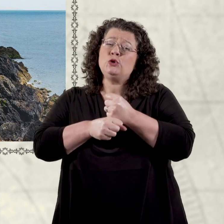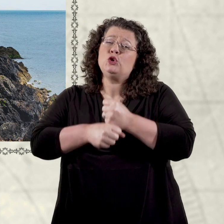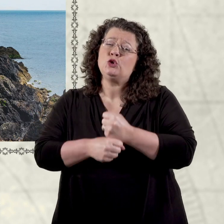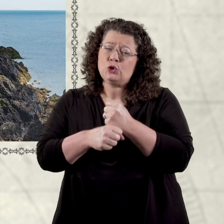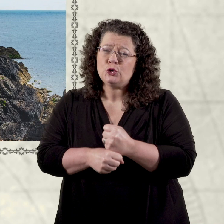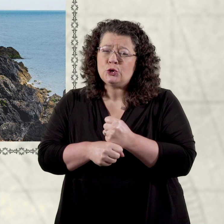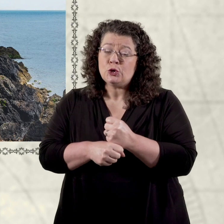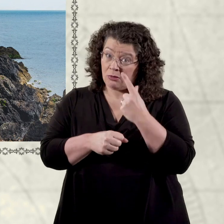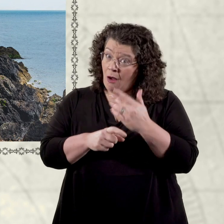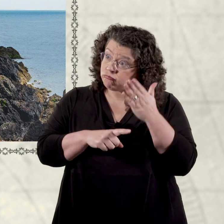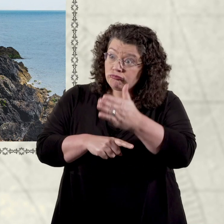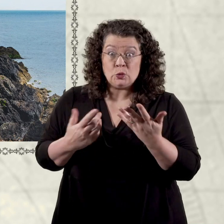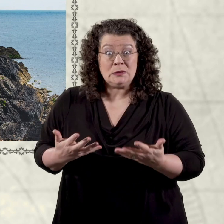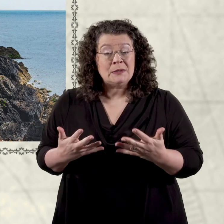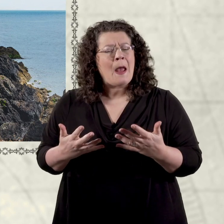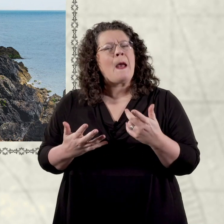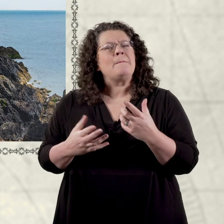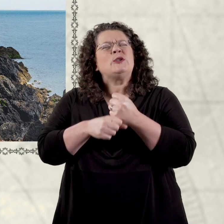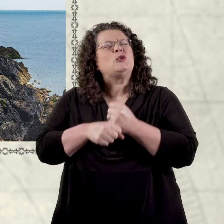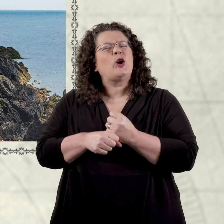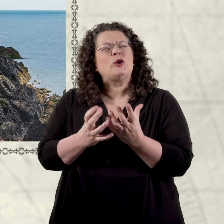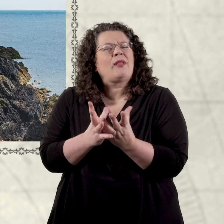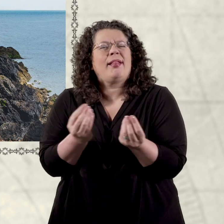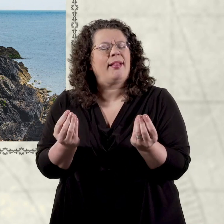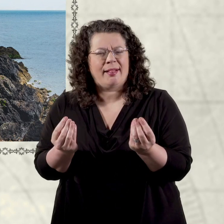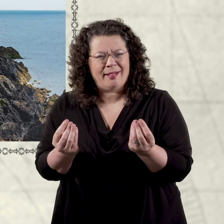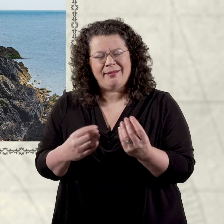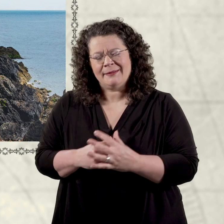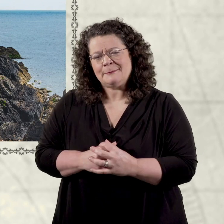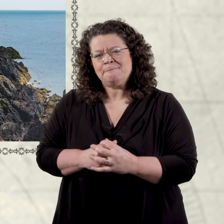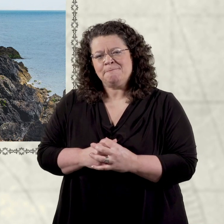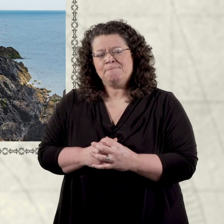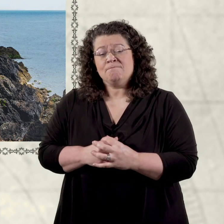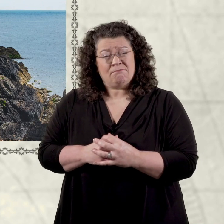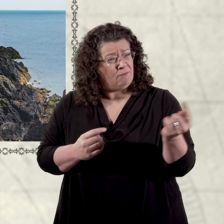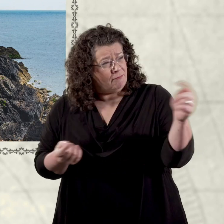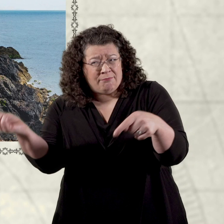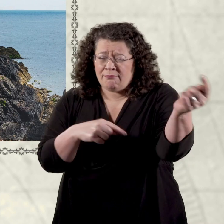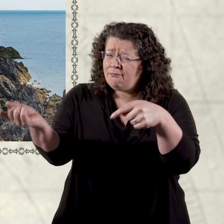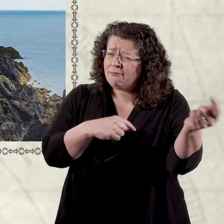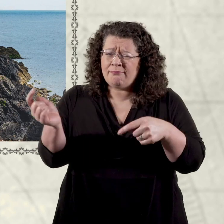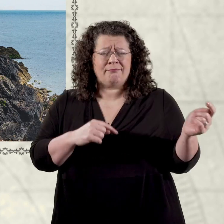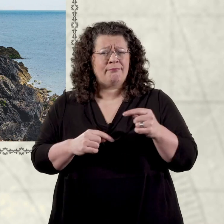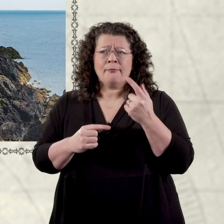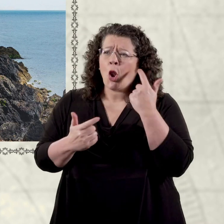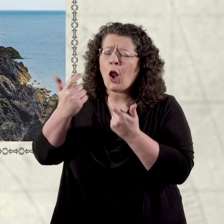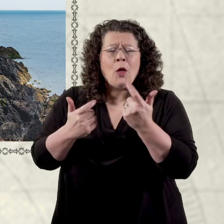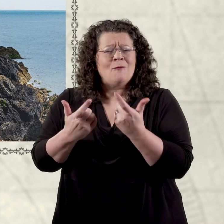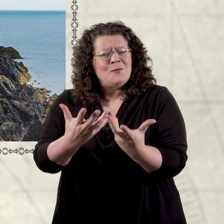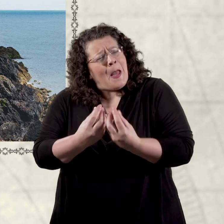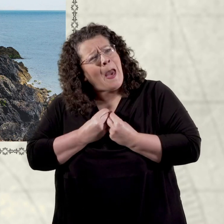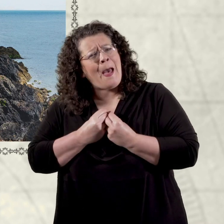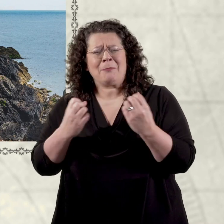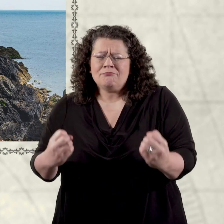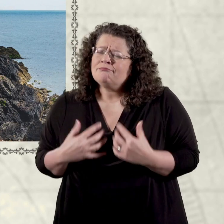canrifoedd. Mi fedrwch chi fynd yno heddiw, does am llawer o'r eglwys ar ôl erbyn hyn. Ond mi